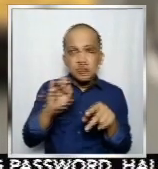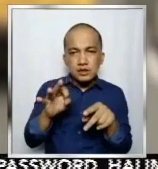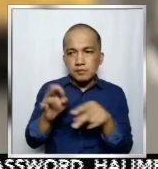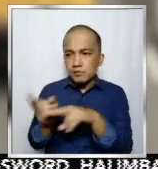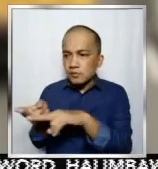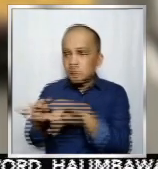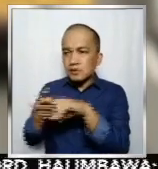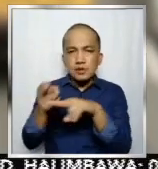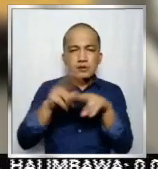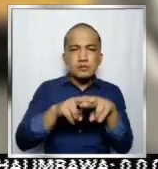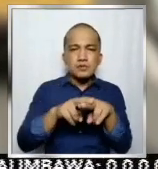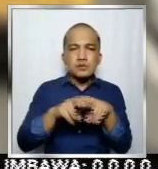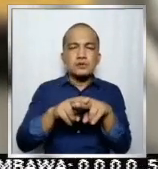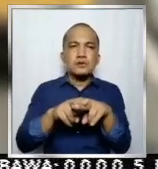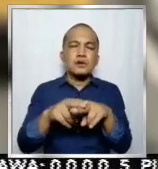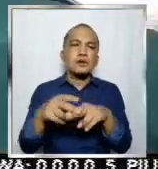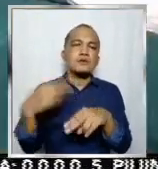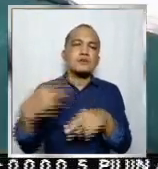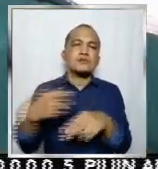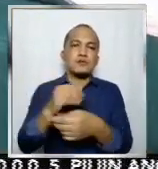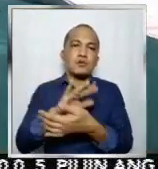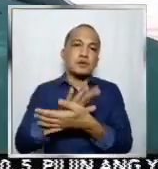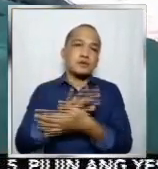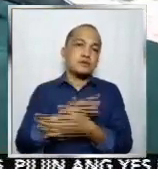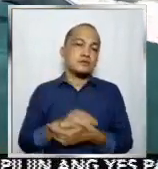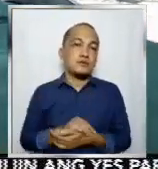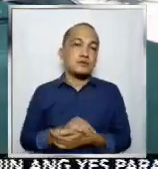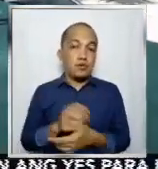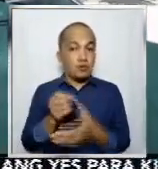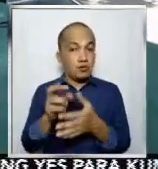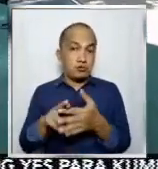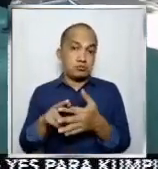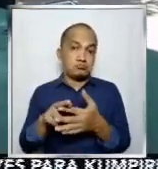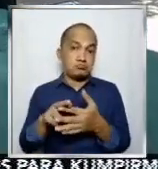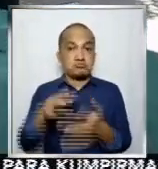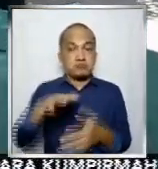COVID-19, ano? Mm-hmm. O hindi. Ivan Mayrina, nakatutok 24 oras.